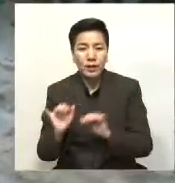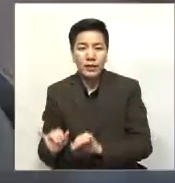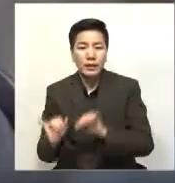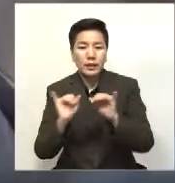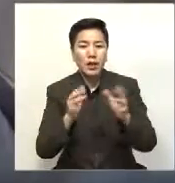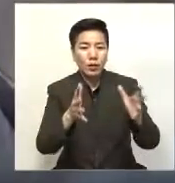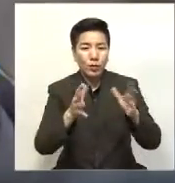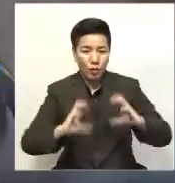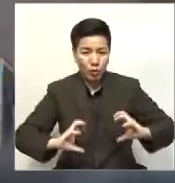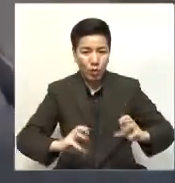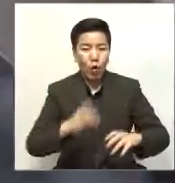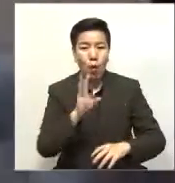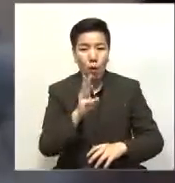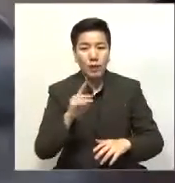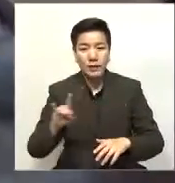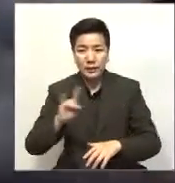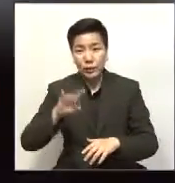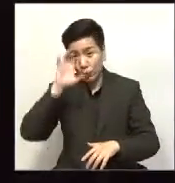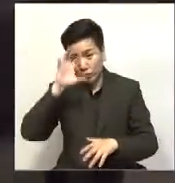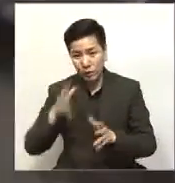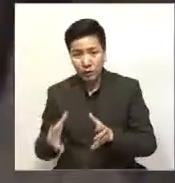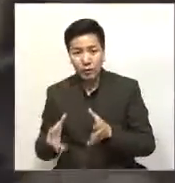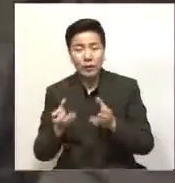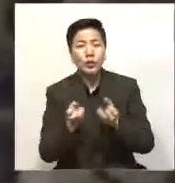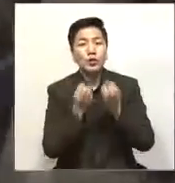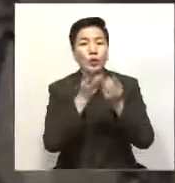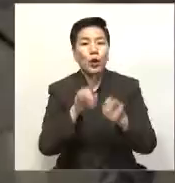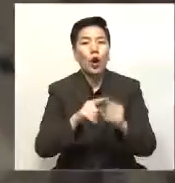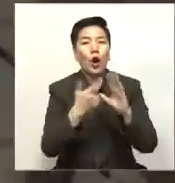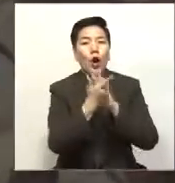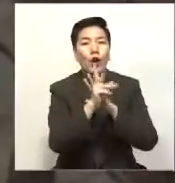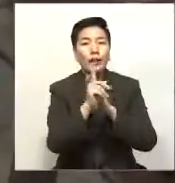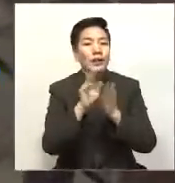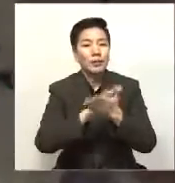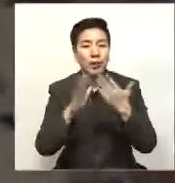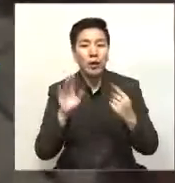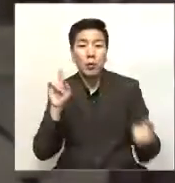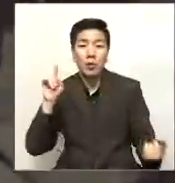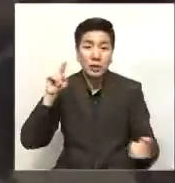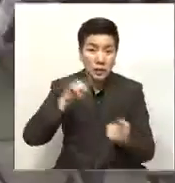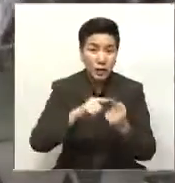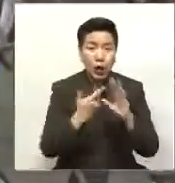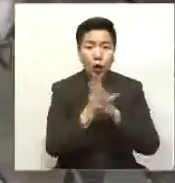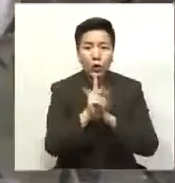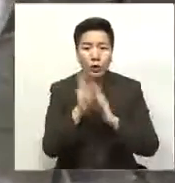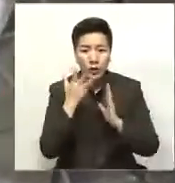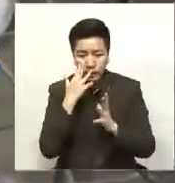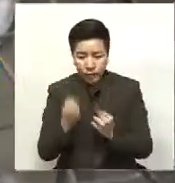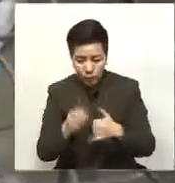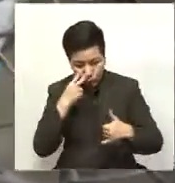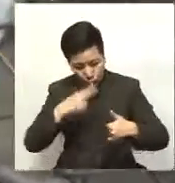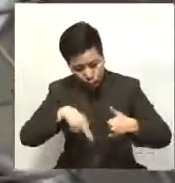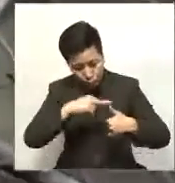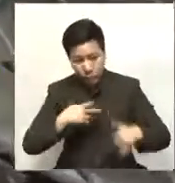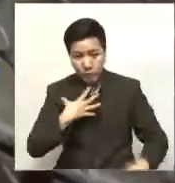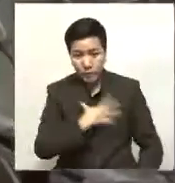ย้ายขึ้นรถบรรทุก6ล้อเดินทางจากสวนสัตว์ดุสิตถึงสวนสัตว์ขอนแก่นแล้วซึ่งทันทีที่มาถึงนะคะเจ้าหน้าที่ก็ได้นำไปตรว